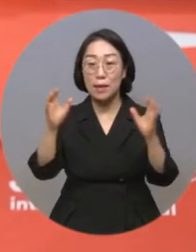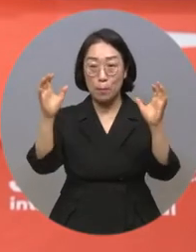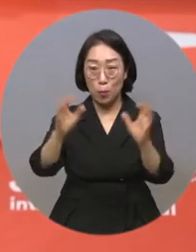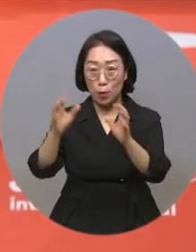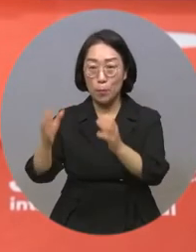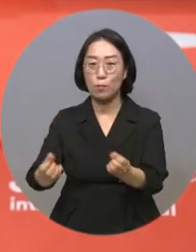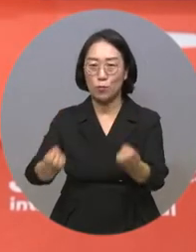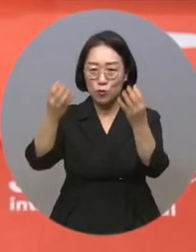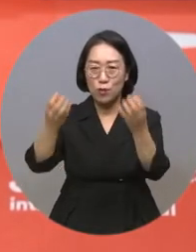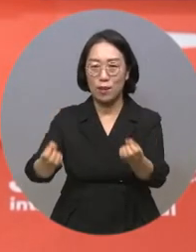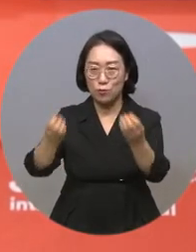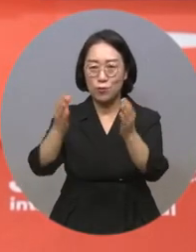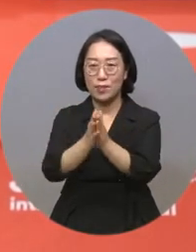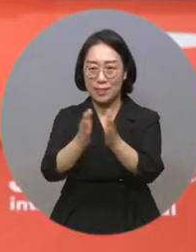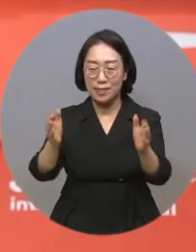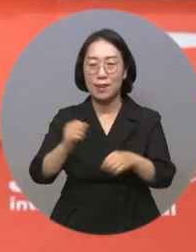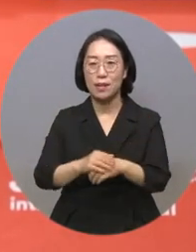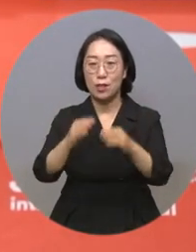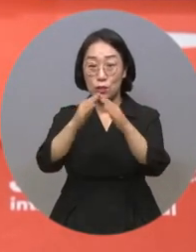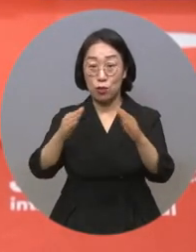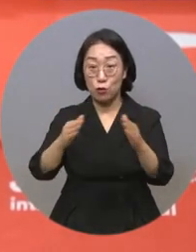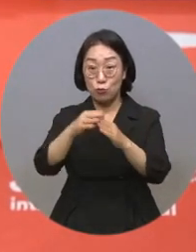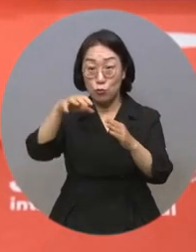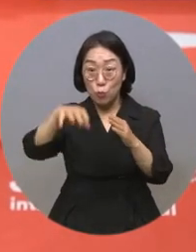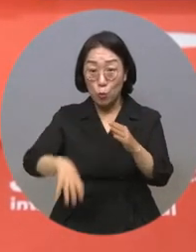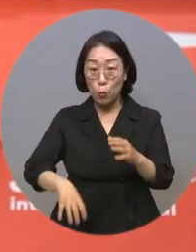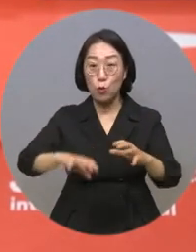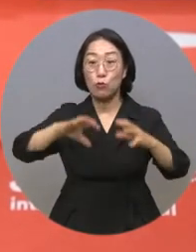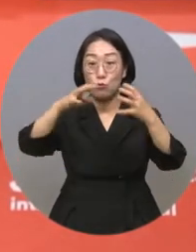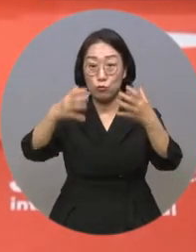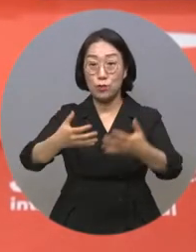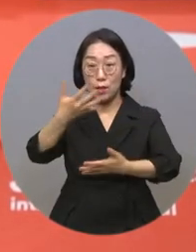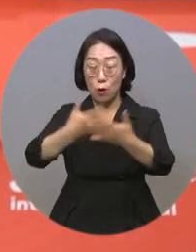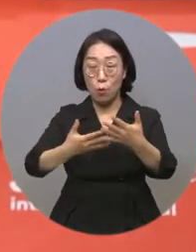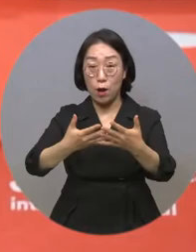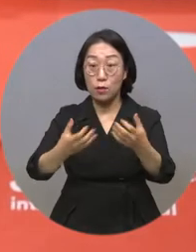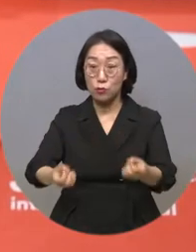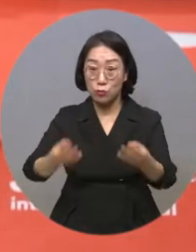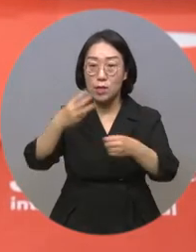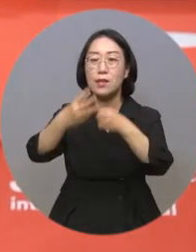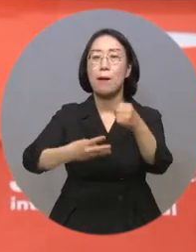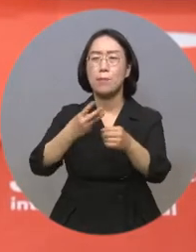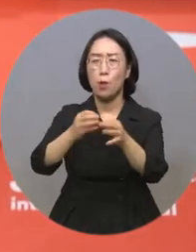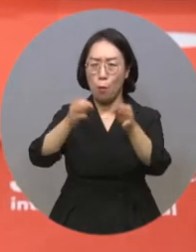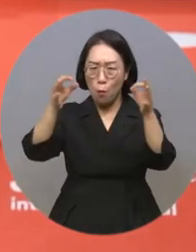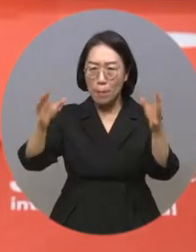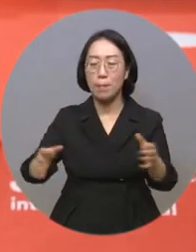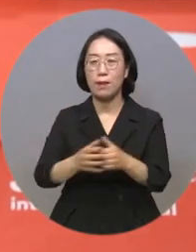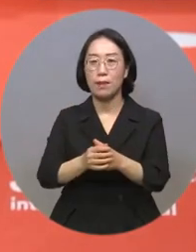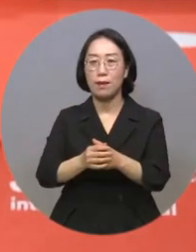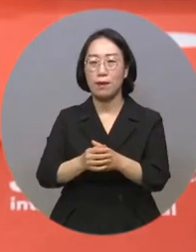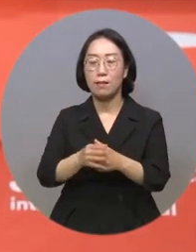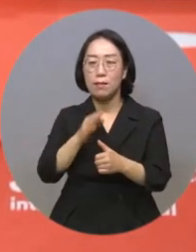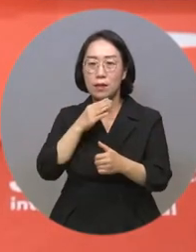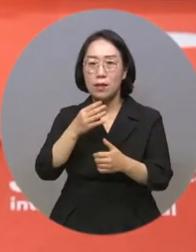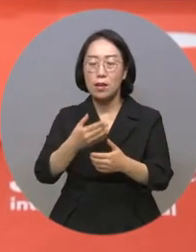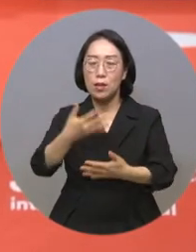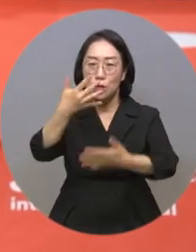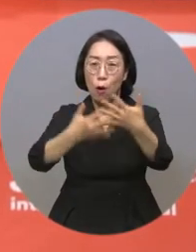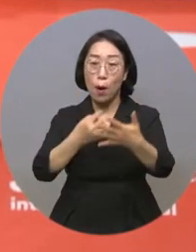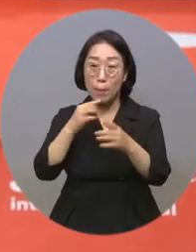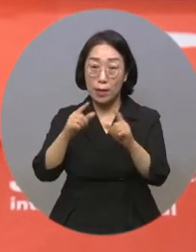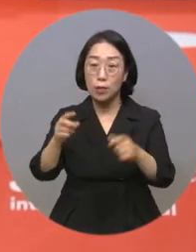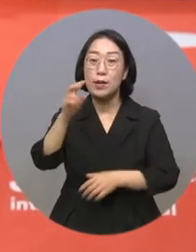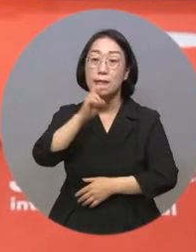있습니다. 전주시에서 열리는 전주국제영화제 또한 3년 만에 되찾은 지역 축제로 단순히 영화제가 아닌